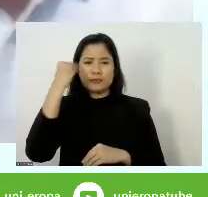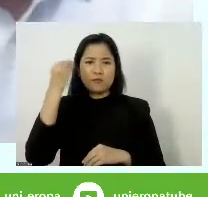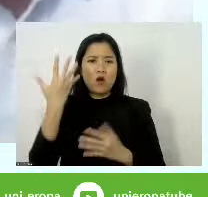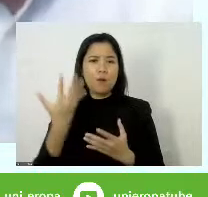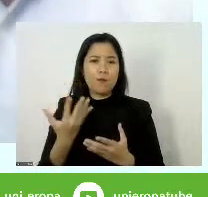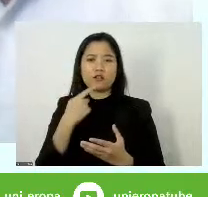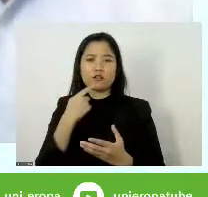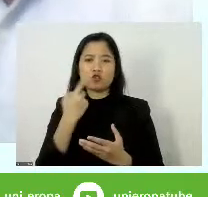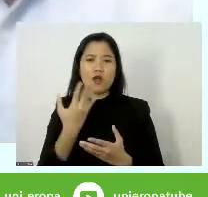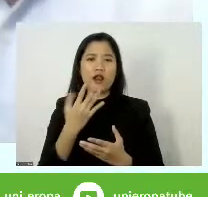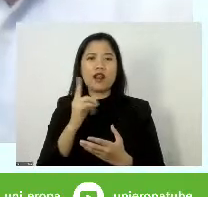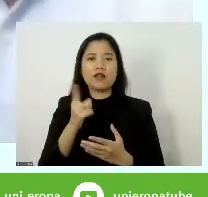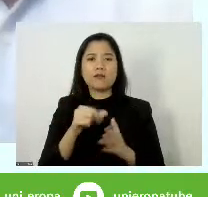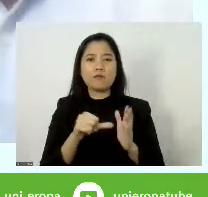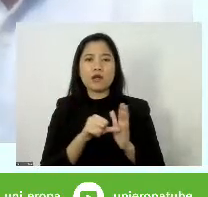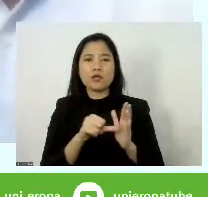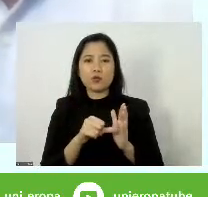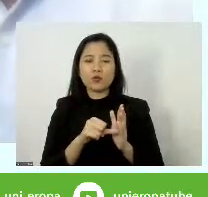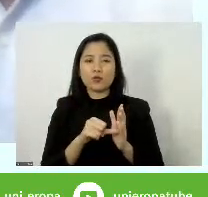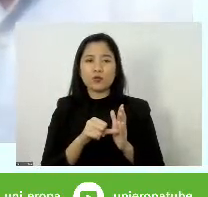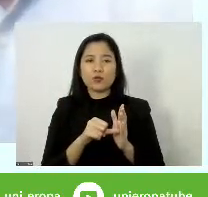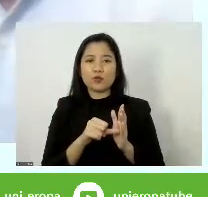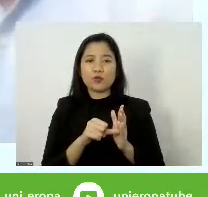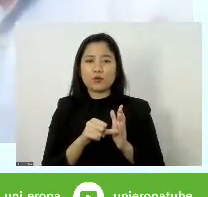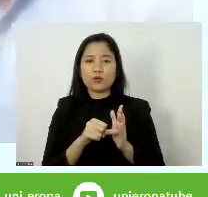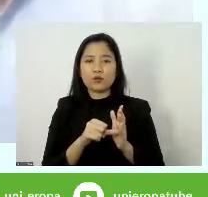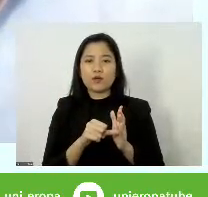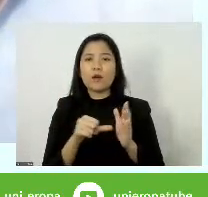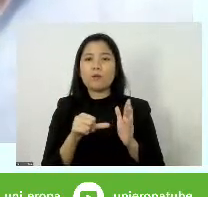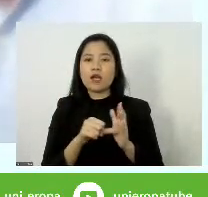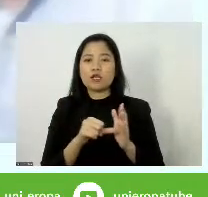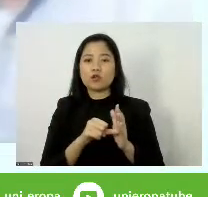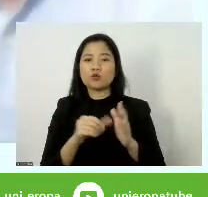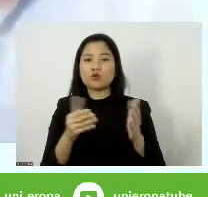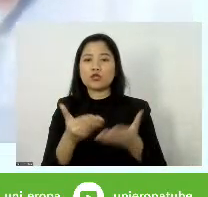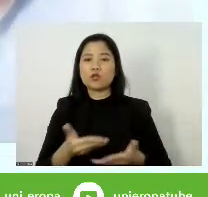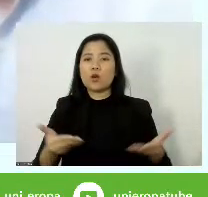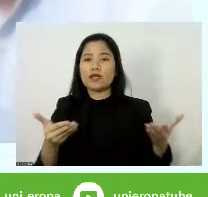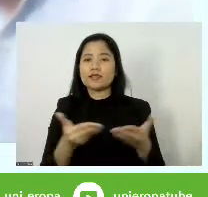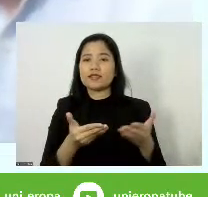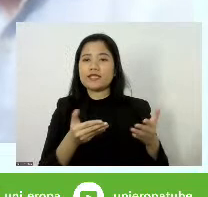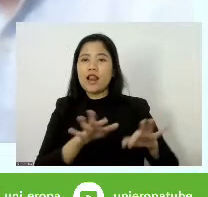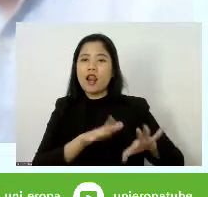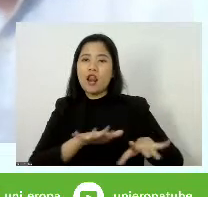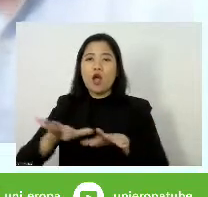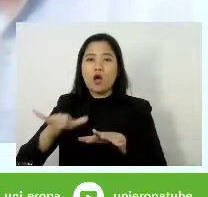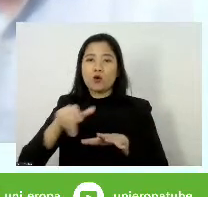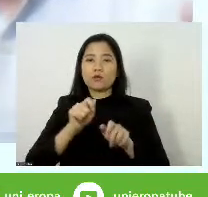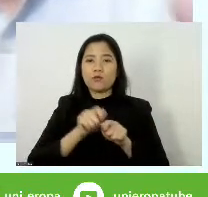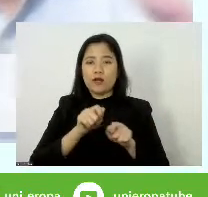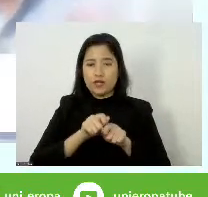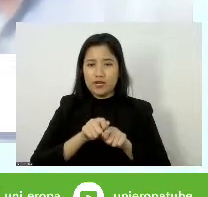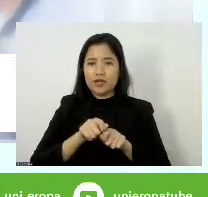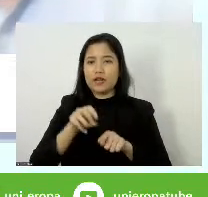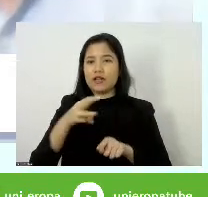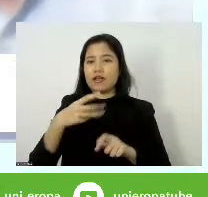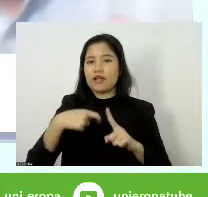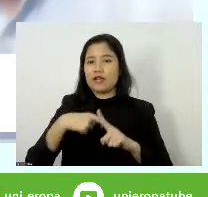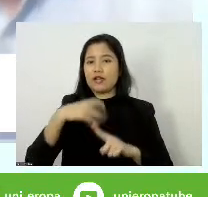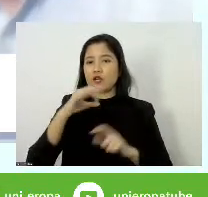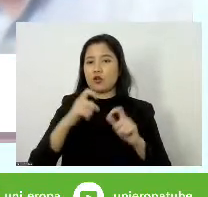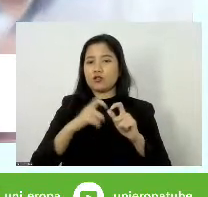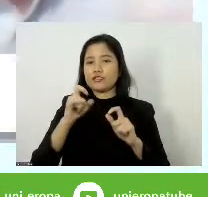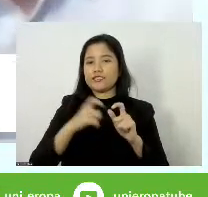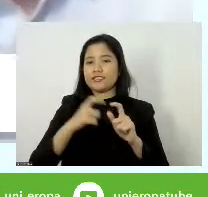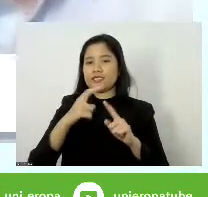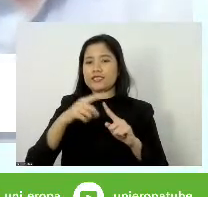membantu untuk memulihkan ekosistem pesisir the yang namanya ekosistem best adaptation